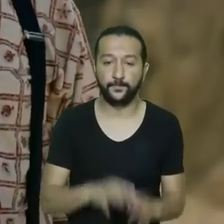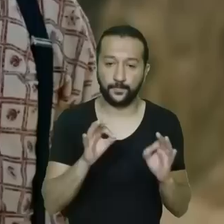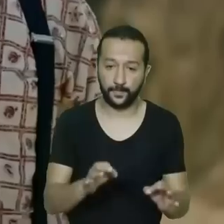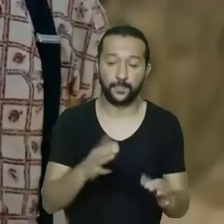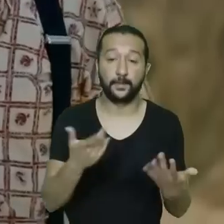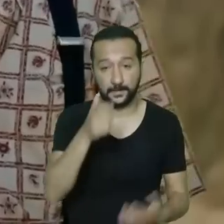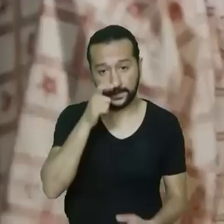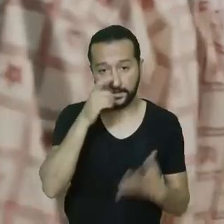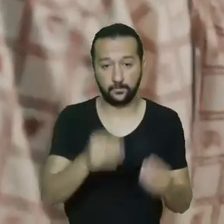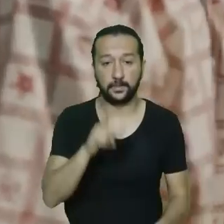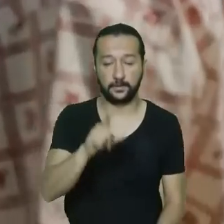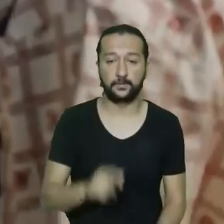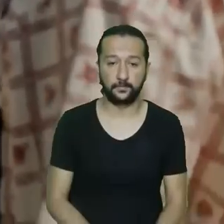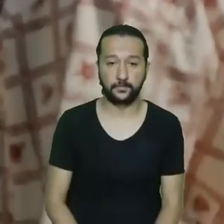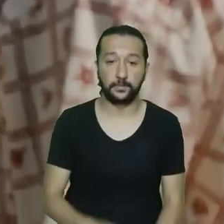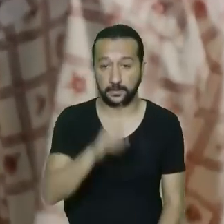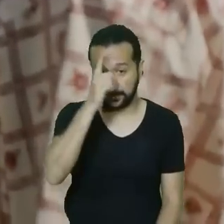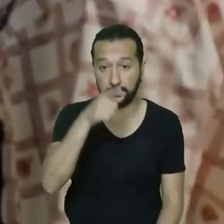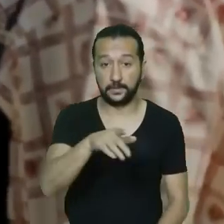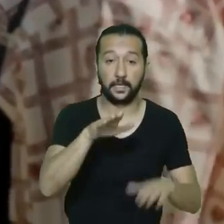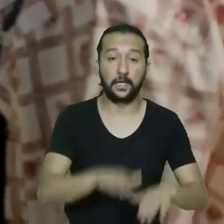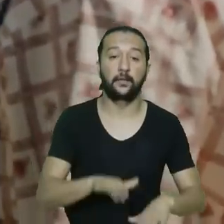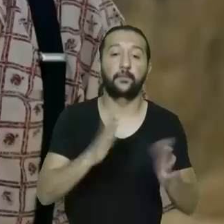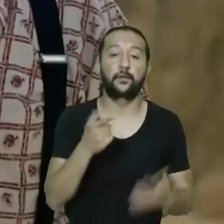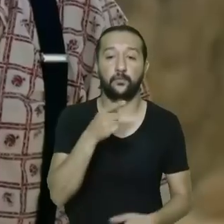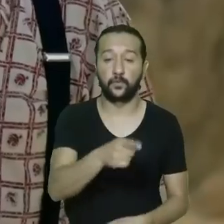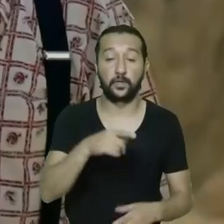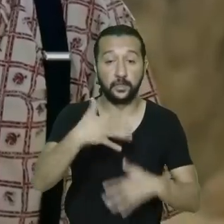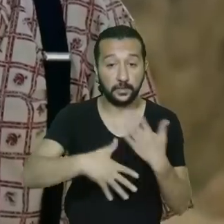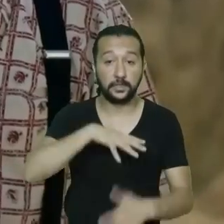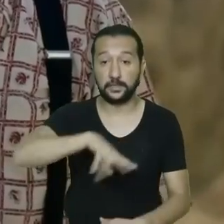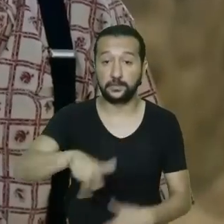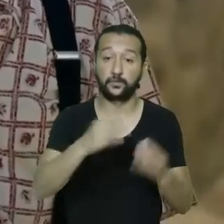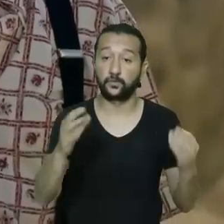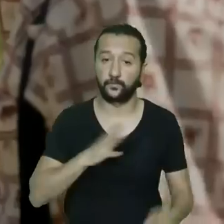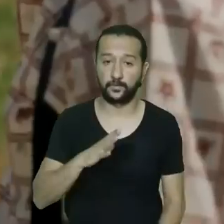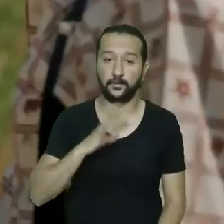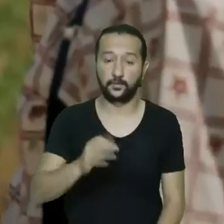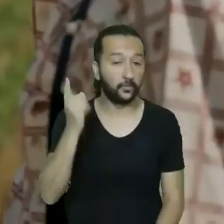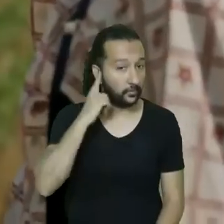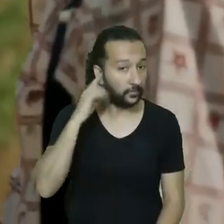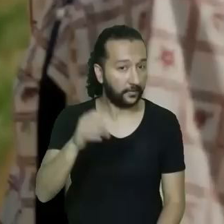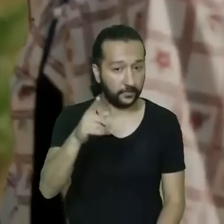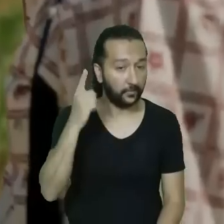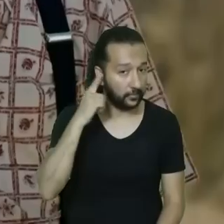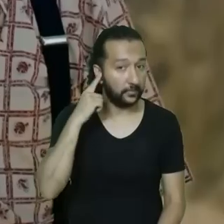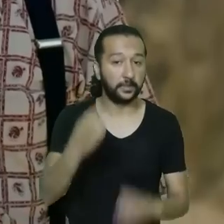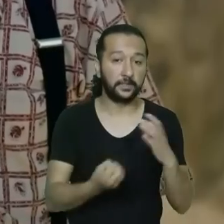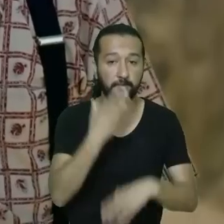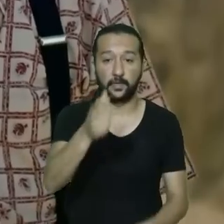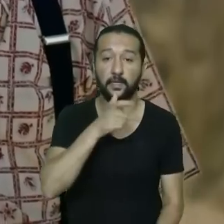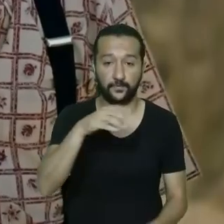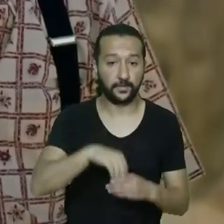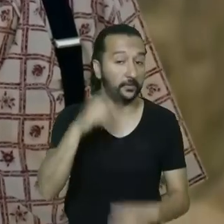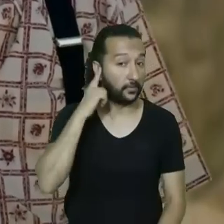Tabii gene de dikkat. Yalnız kalma. Buharla ortalık hırsız kaynıyor. He ya duydum. Sabahleyin